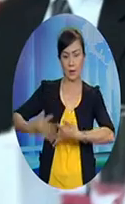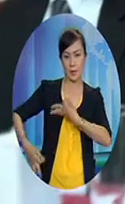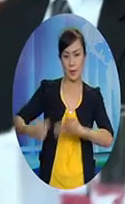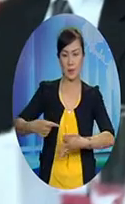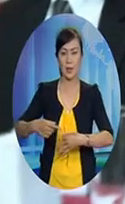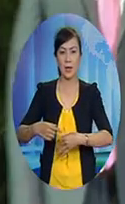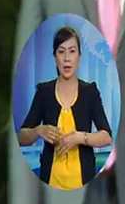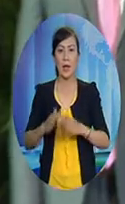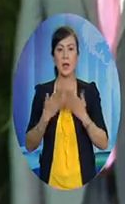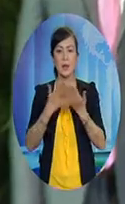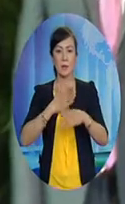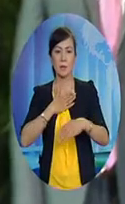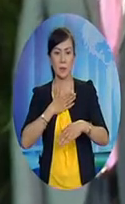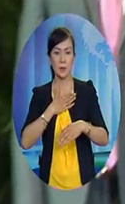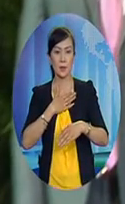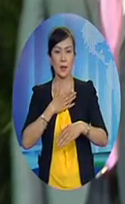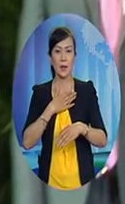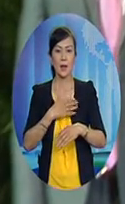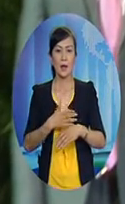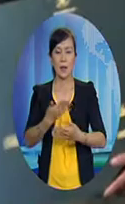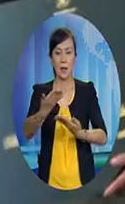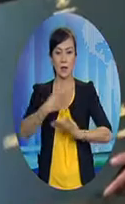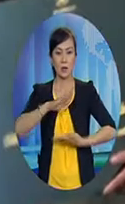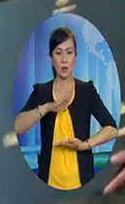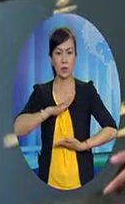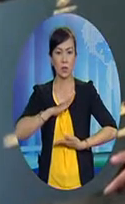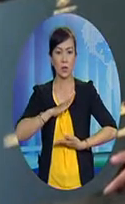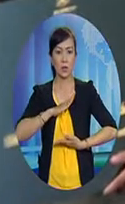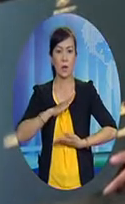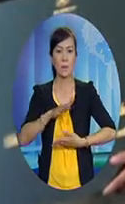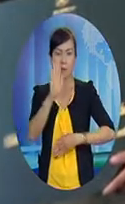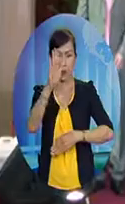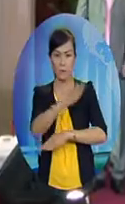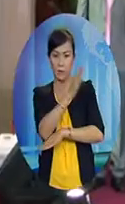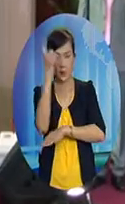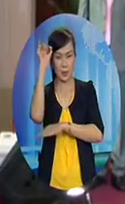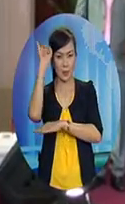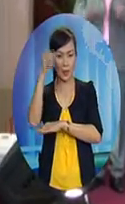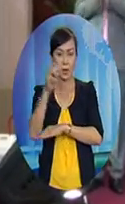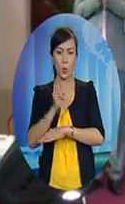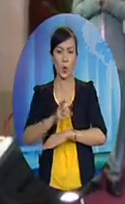nhau thể hiện mình và chinh phục hội đồng giám khảo để nhận những giải thưởng chung cuộc, bắt đầu phát triển dự án khởi nghiệp của cá nhân.